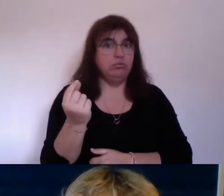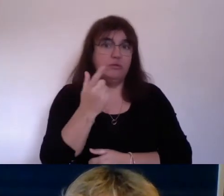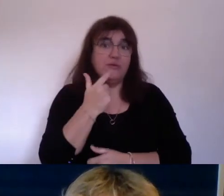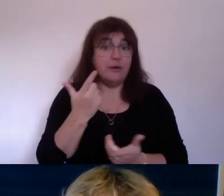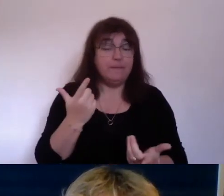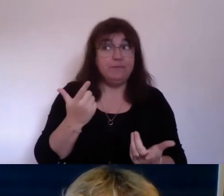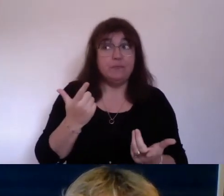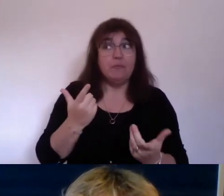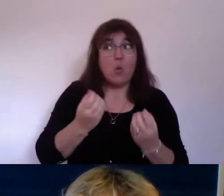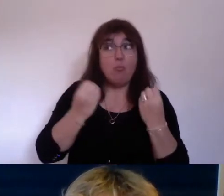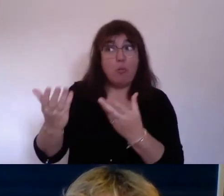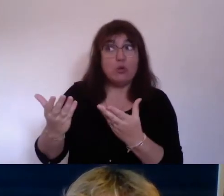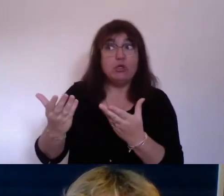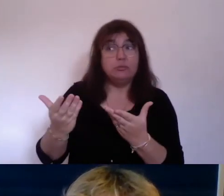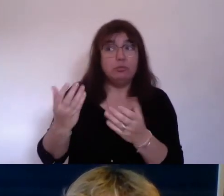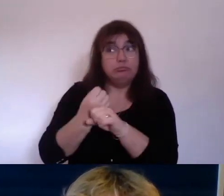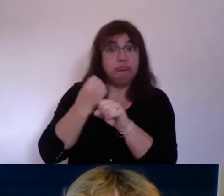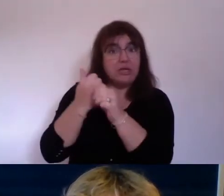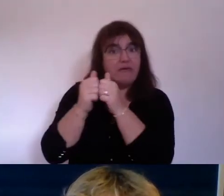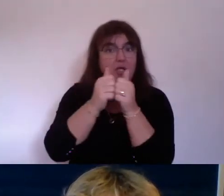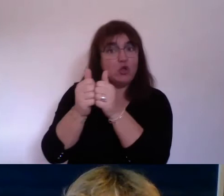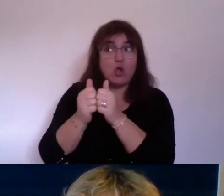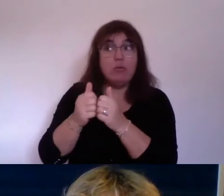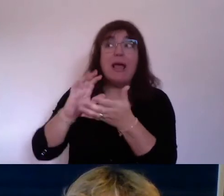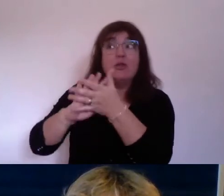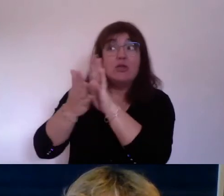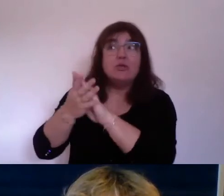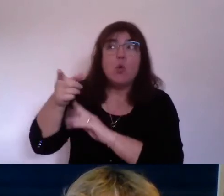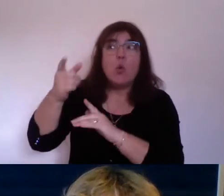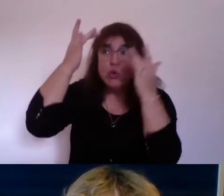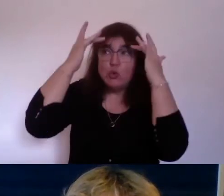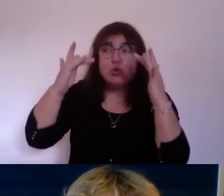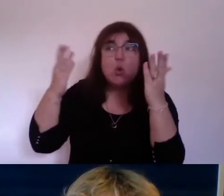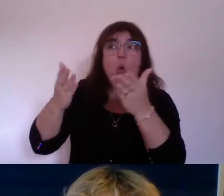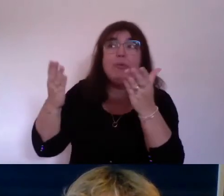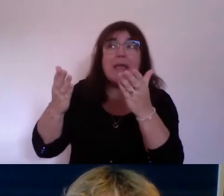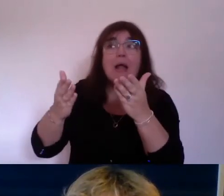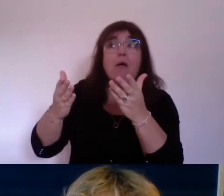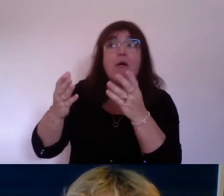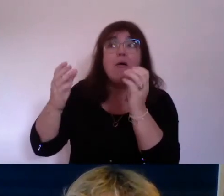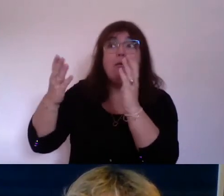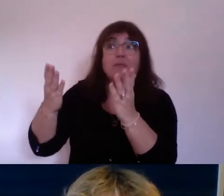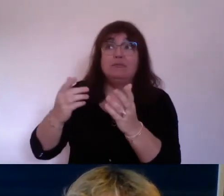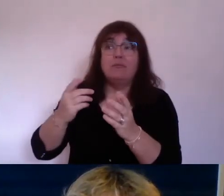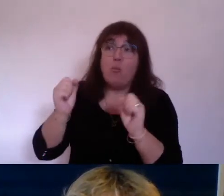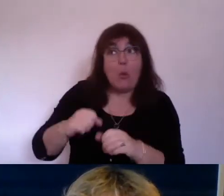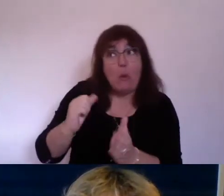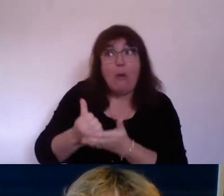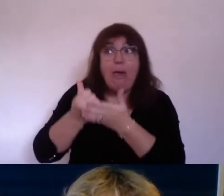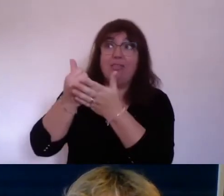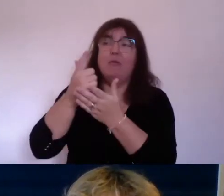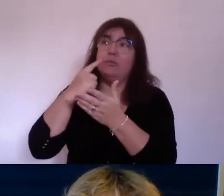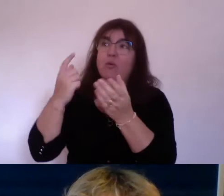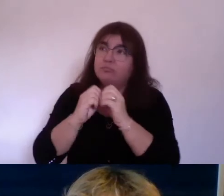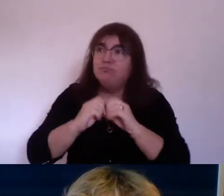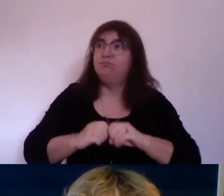facilitateur et aider en fait Culture Hôpital à pouvoir diffuser son expertise culturelle le plus facilement possible. Et donc, vous